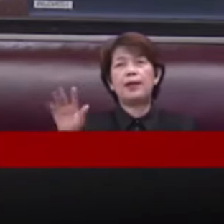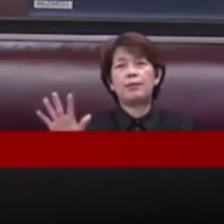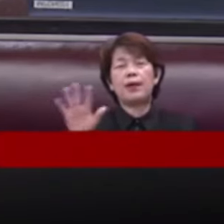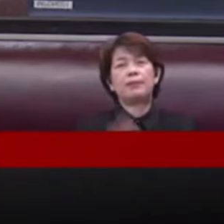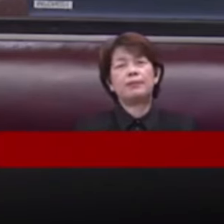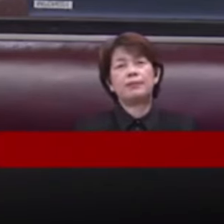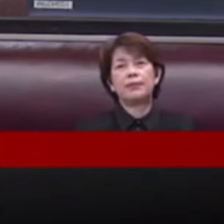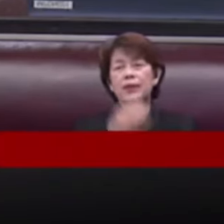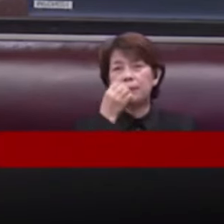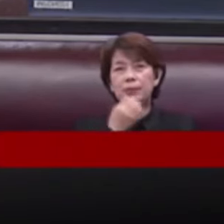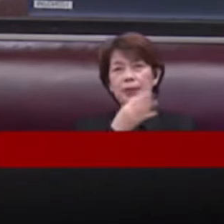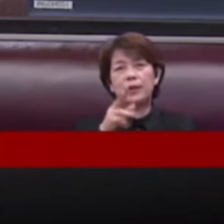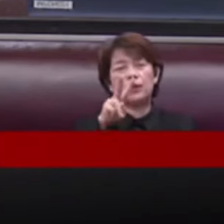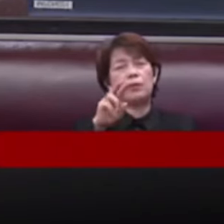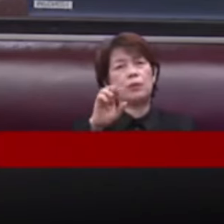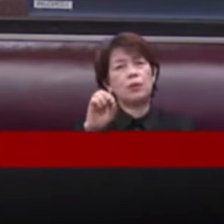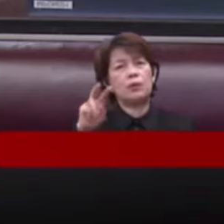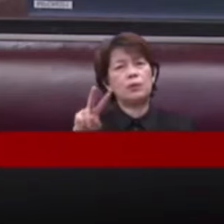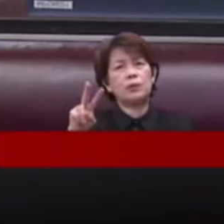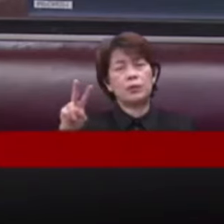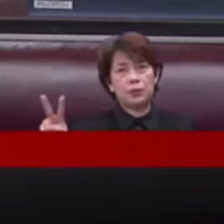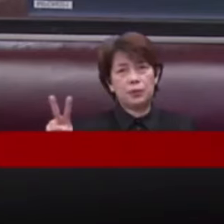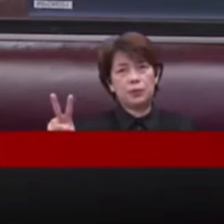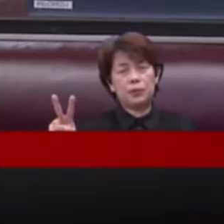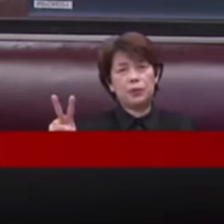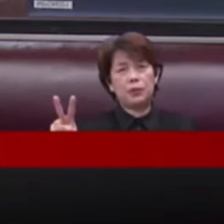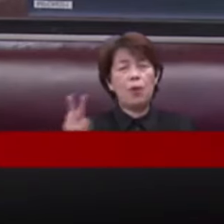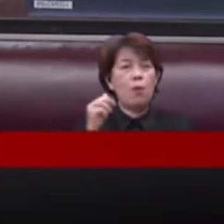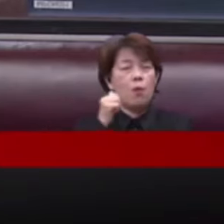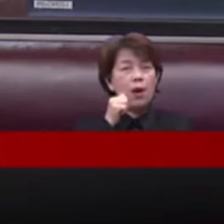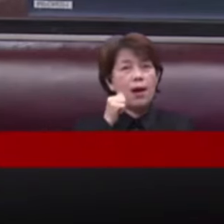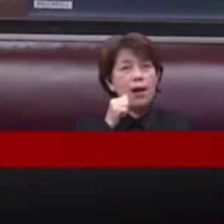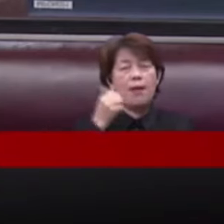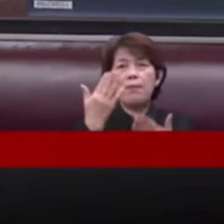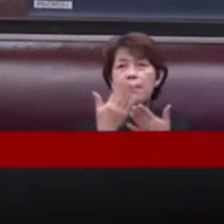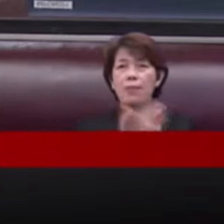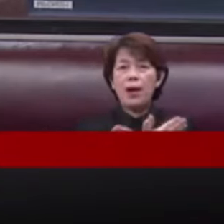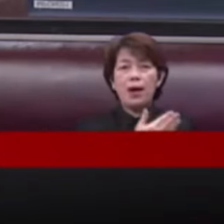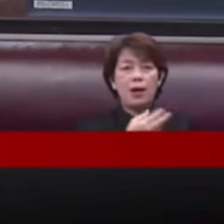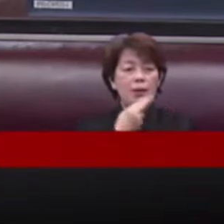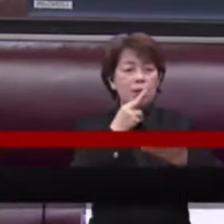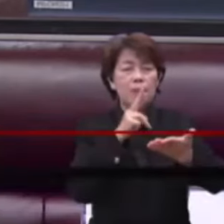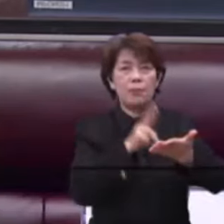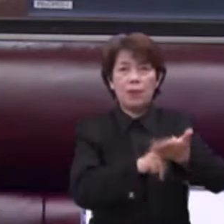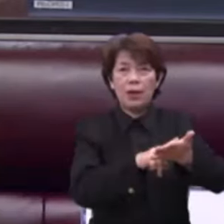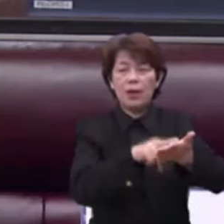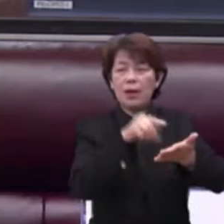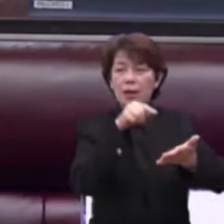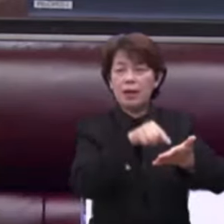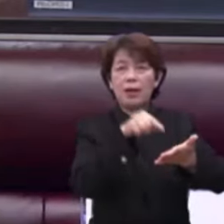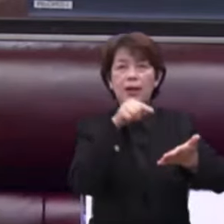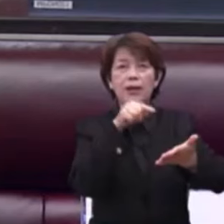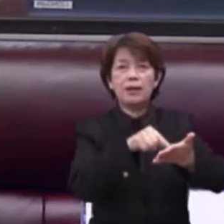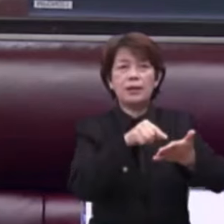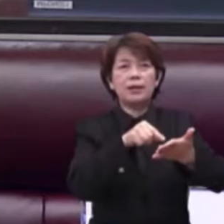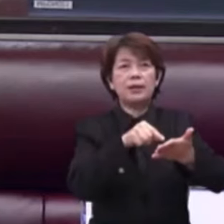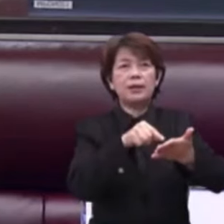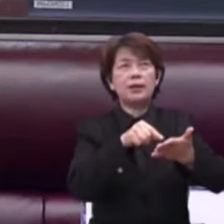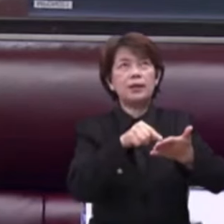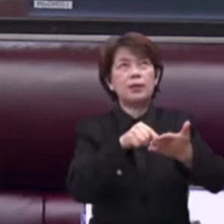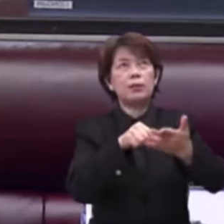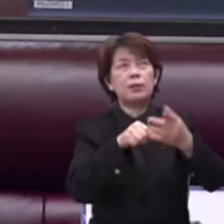இயங்கும் வகையில் அதன் கணக்காய்வுகளும் மேற்கொள்ளப்படும் என துணை அமைச்சர் கோடி காட்டினார். இயங்காத கூட்டுறவு கழகங்கள் மீது அரசாங்கம்